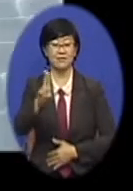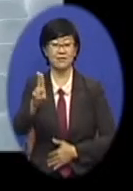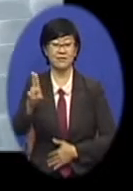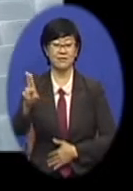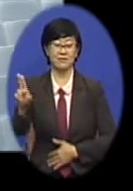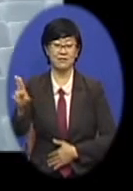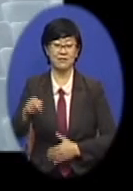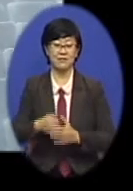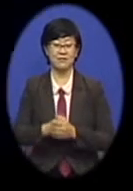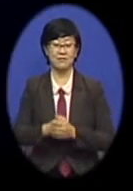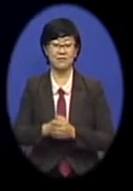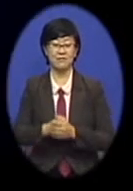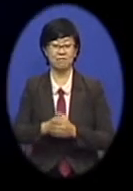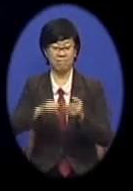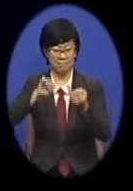이랜수여